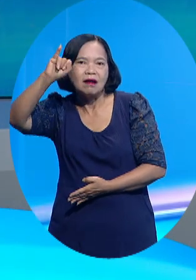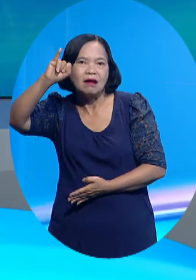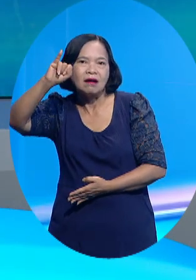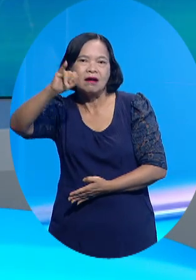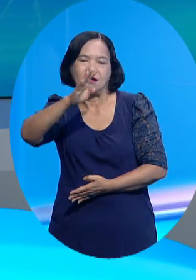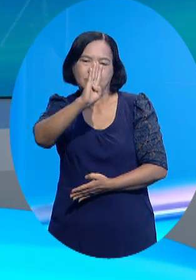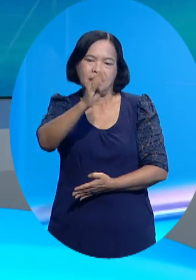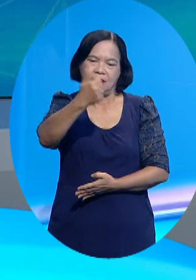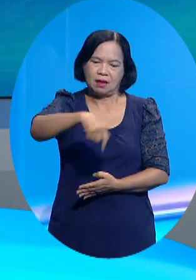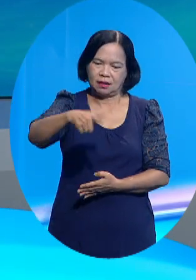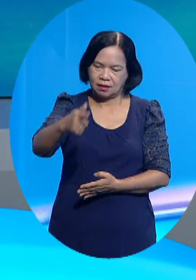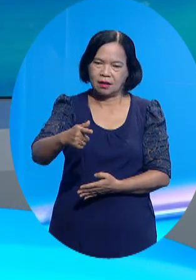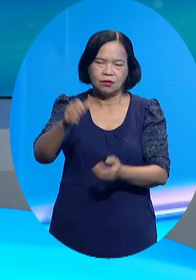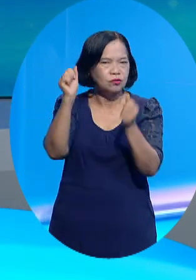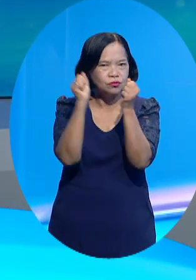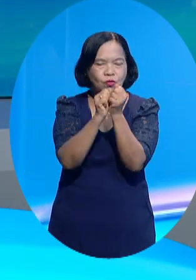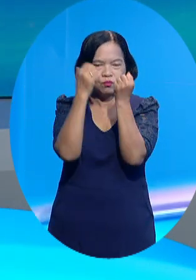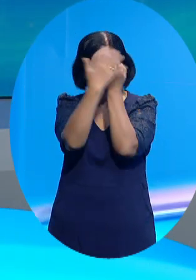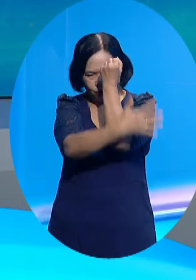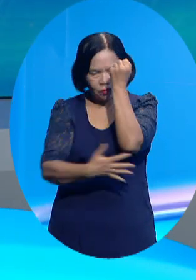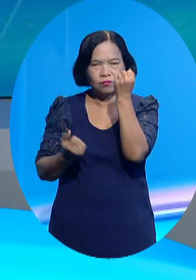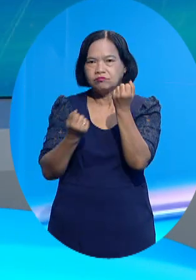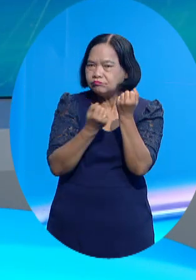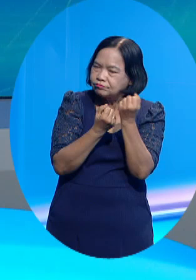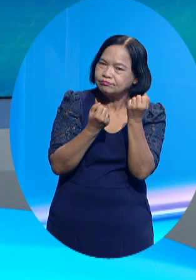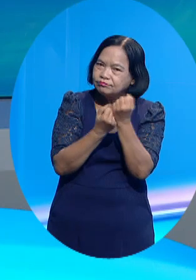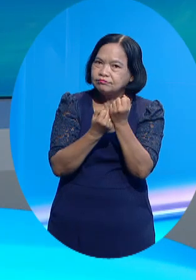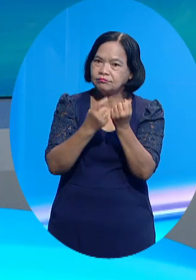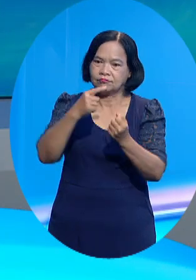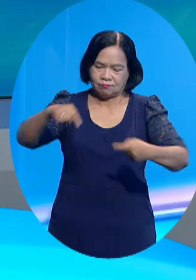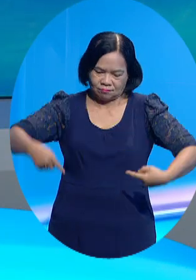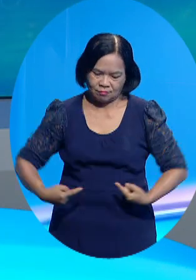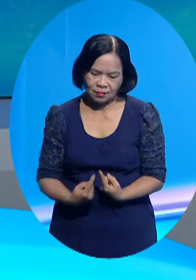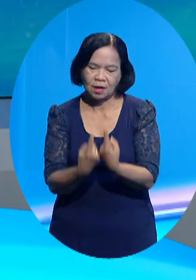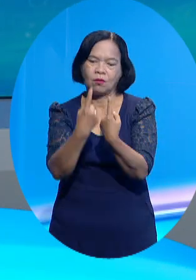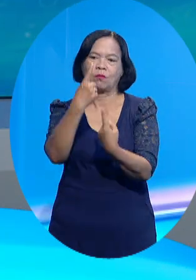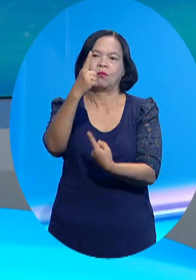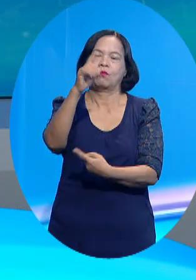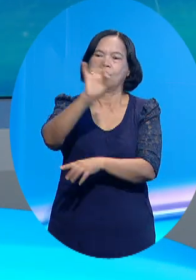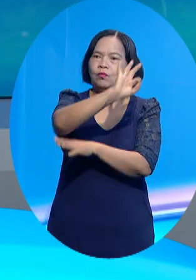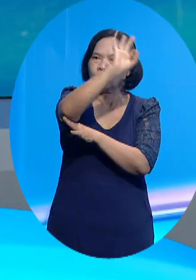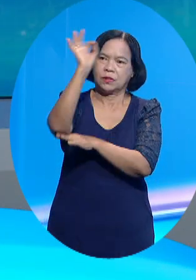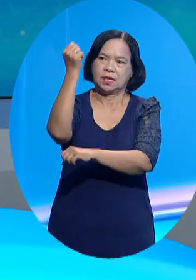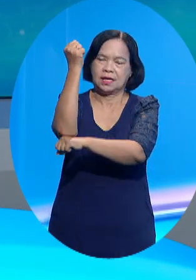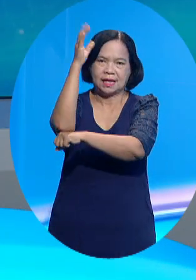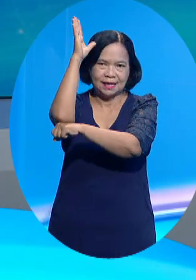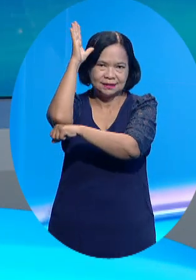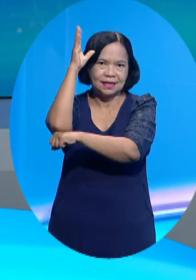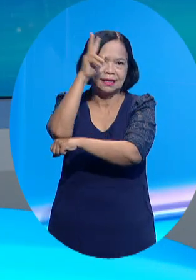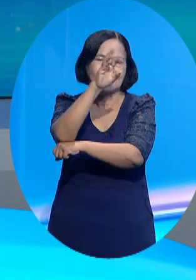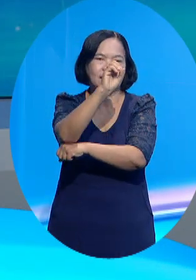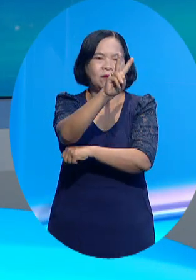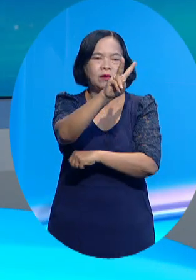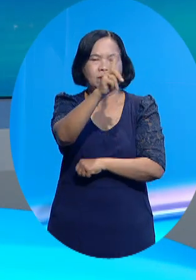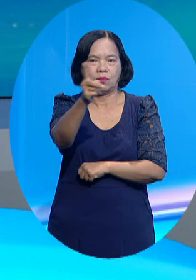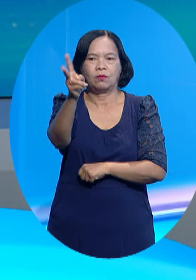plu & Dream cùng với các địa phương trên cả nước ủng hộ đề án trong 1 tỷ Cây Xanh Giai đoạn 202125 theo quyết